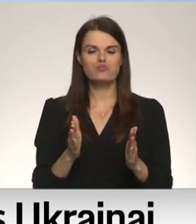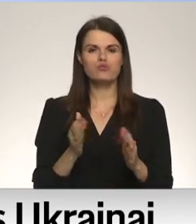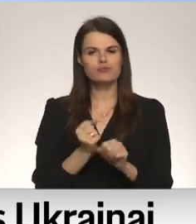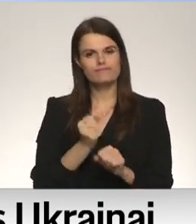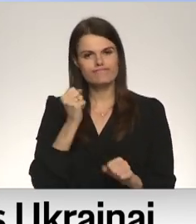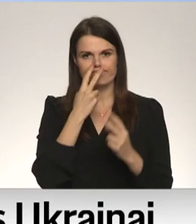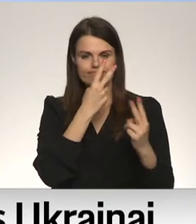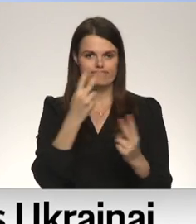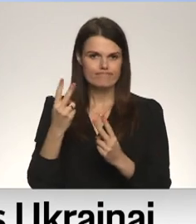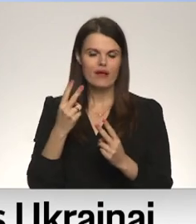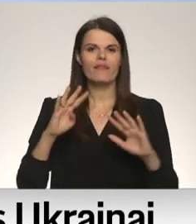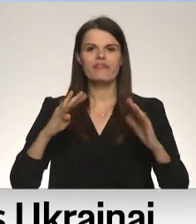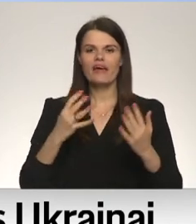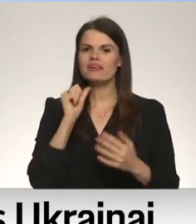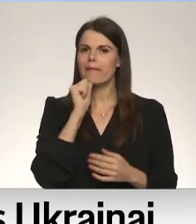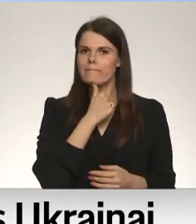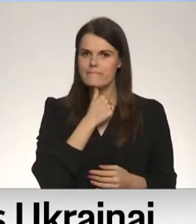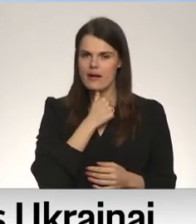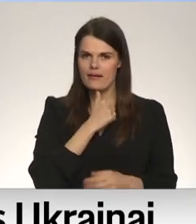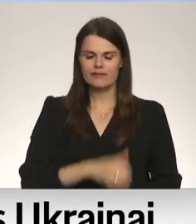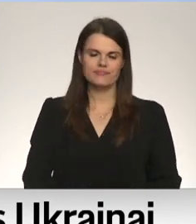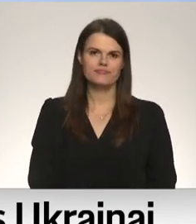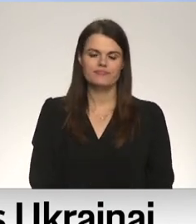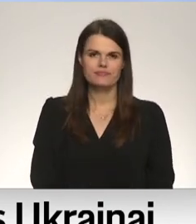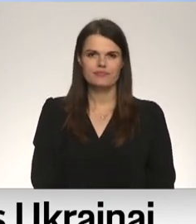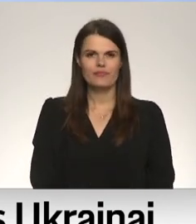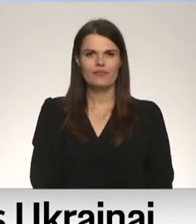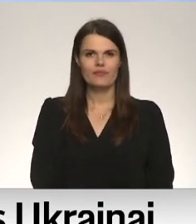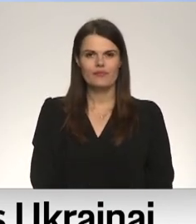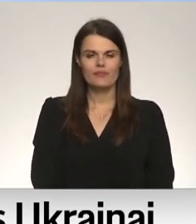drošības iestāžu puses, ir 9. maijs. Sintija Lukjanska, Aleksandrs Fedotovs, LRT+.